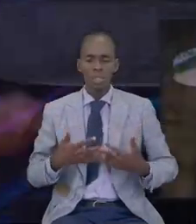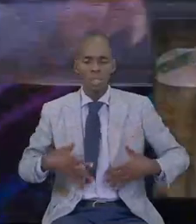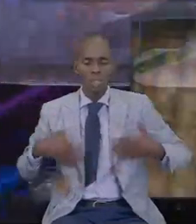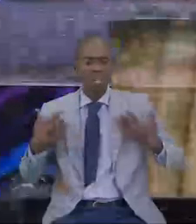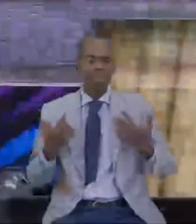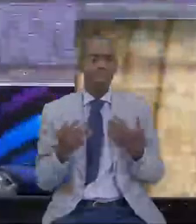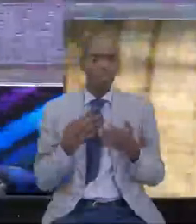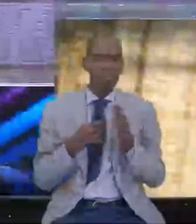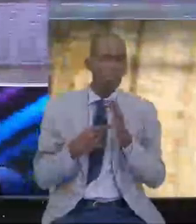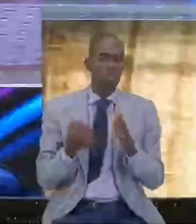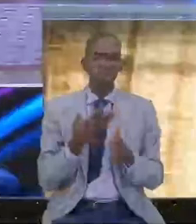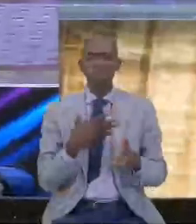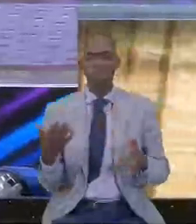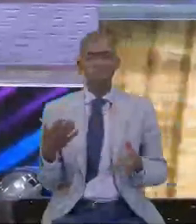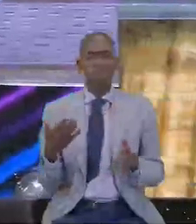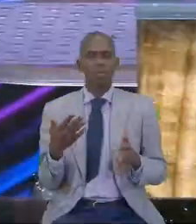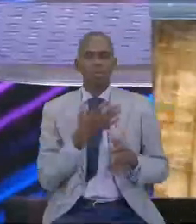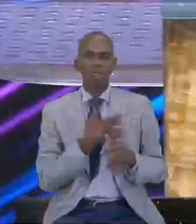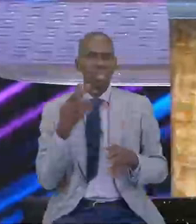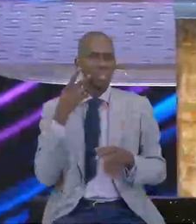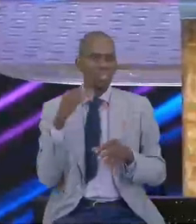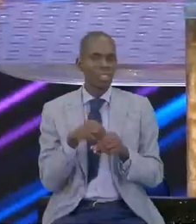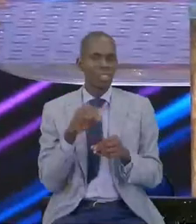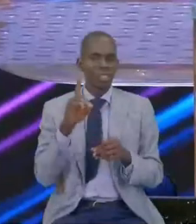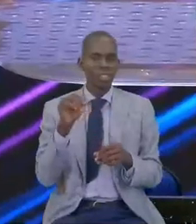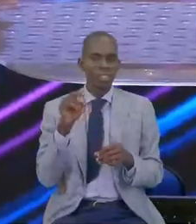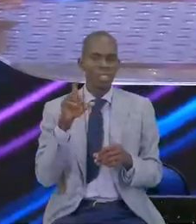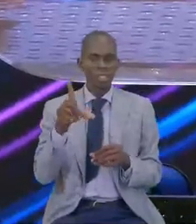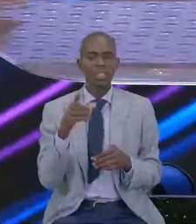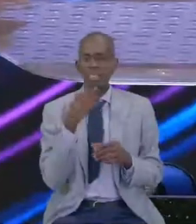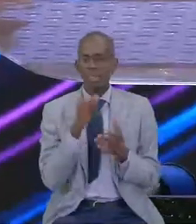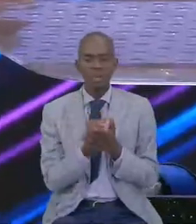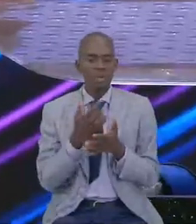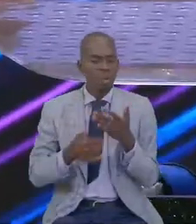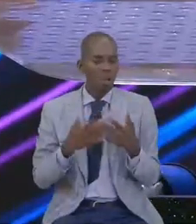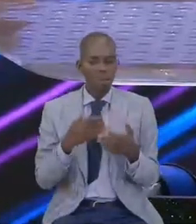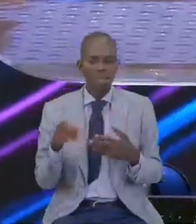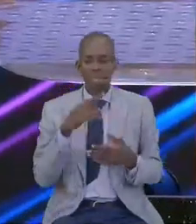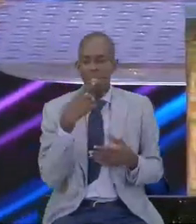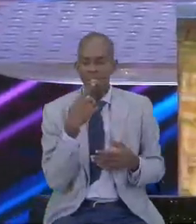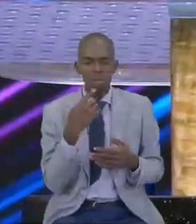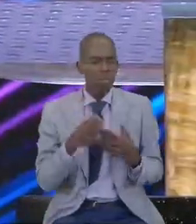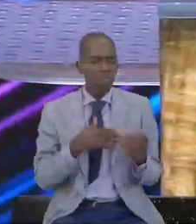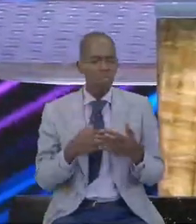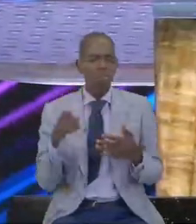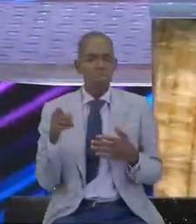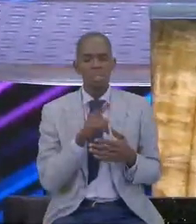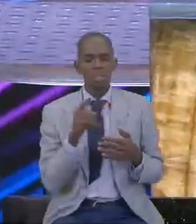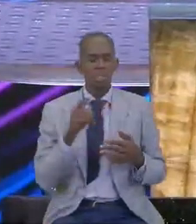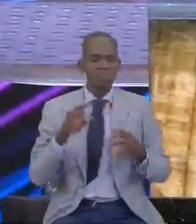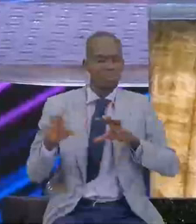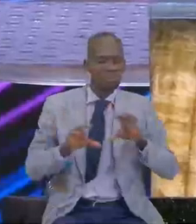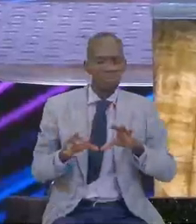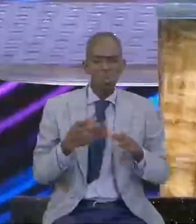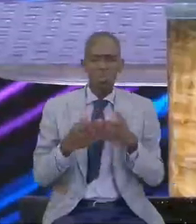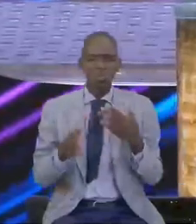que tu vas faire? Dans le cas de Daniel, tout ce qu'il disait, tout ce qu'il faisait, quelle que soit la manière dont on le regardait, quelle que soit